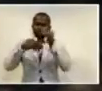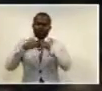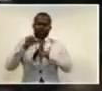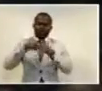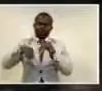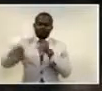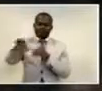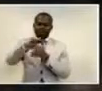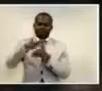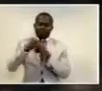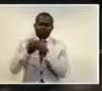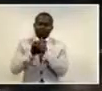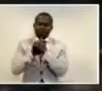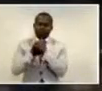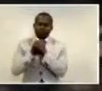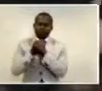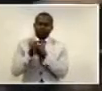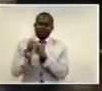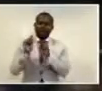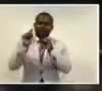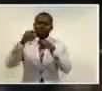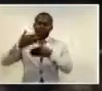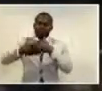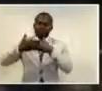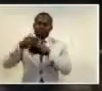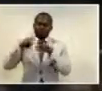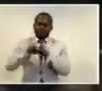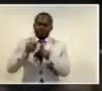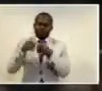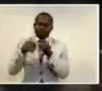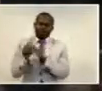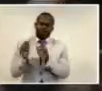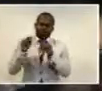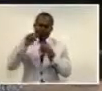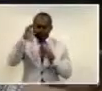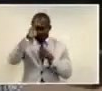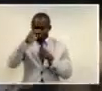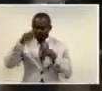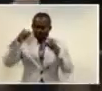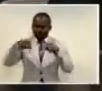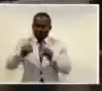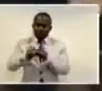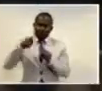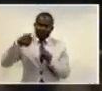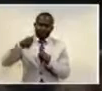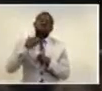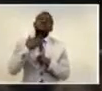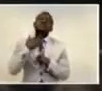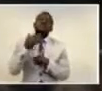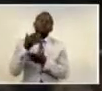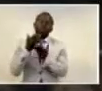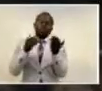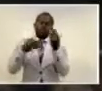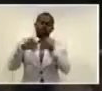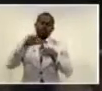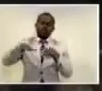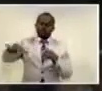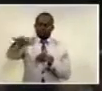Rubavu iryo hakurya mu baturanyi nabo baza gushaka ibintu hano na bamwe ibyo mushaka hariya cyangwa ibyo mucuruza